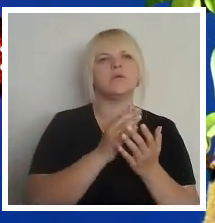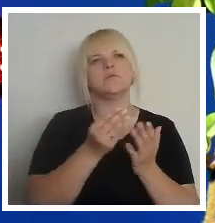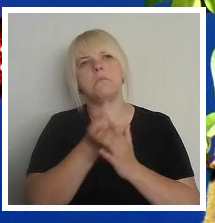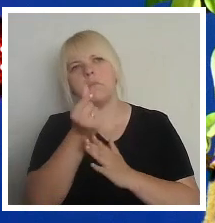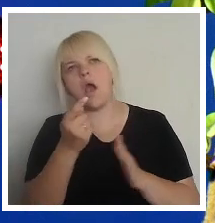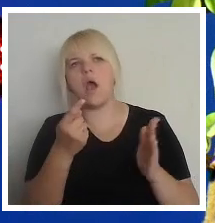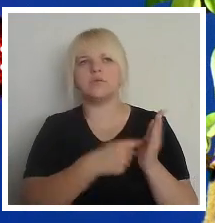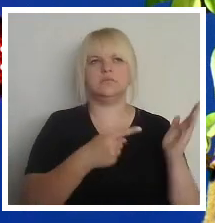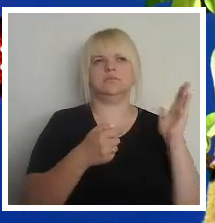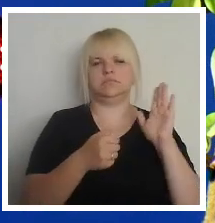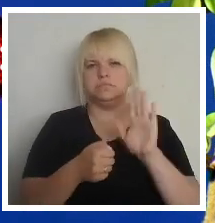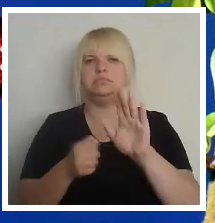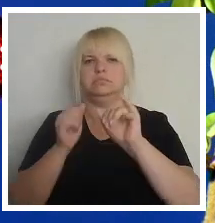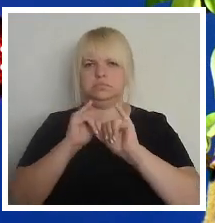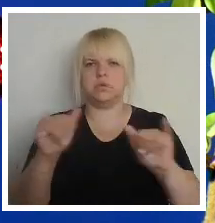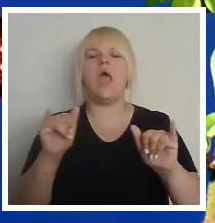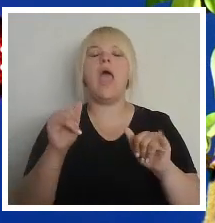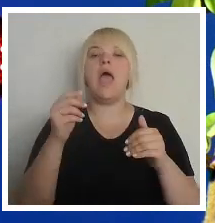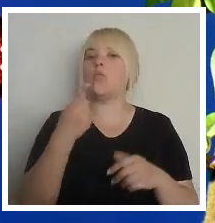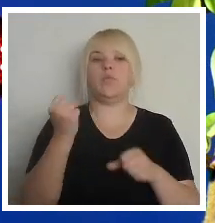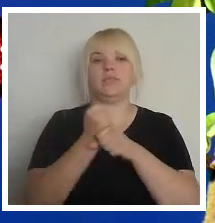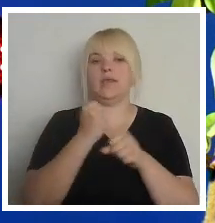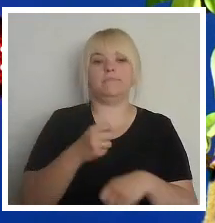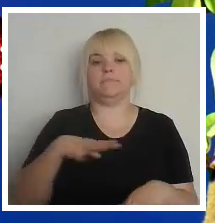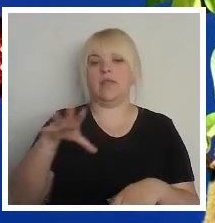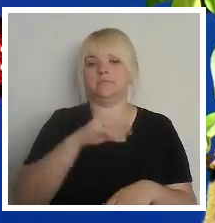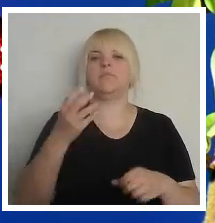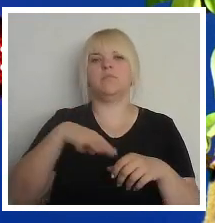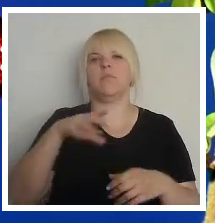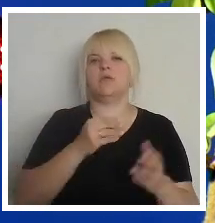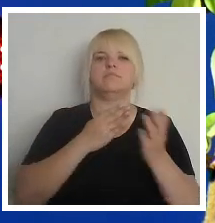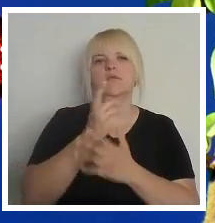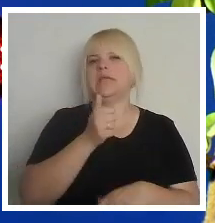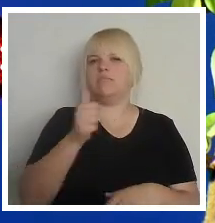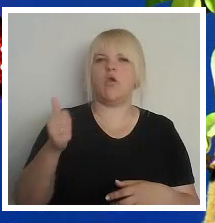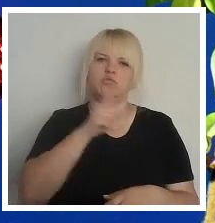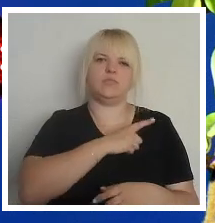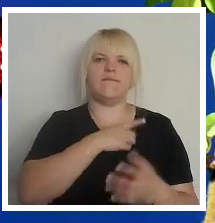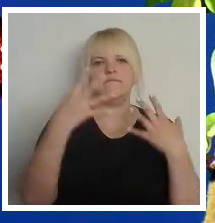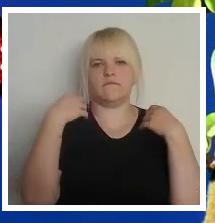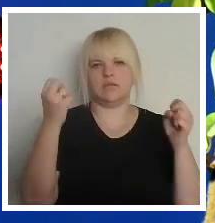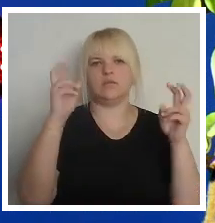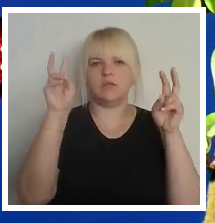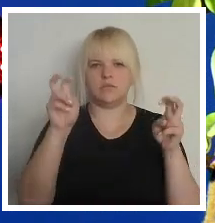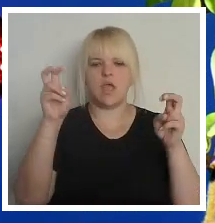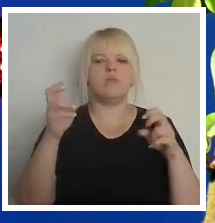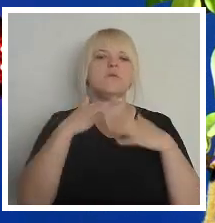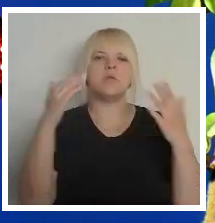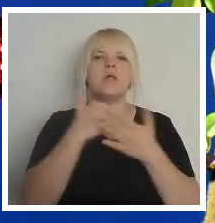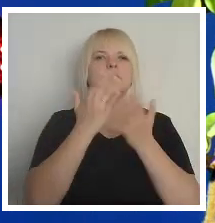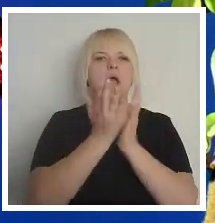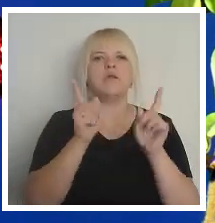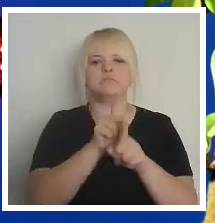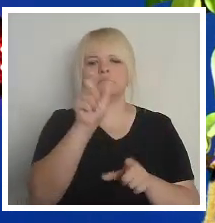Tas, ko mēs darām, mēs pievēršam uzmanību veselības tēmai. Daļu, diezgan liela daļa, patiesībā